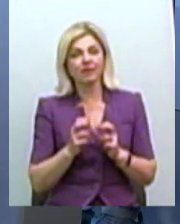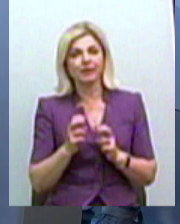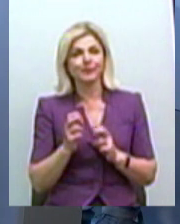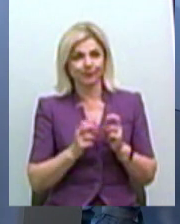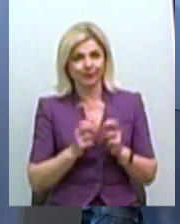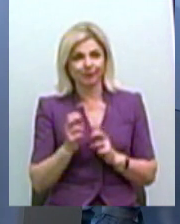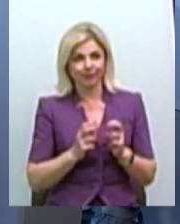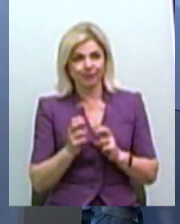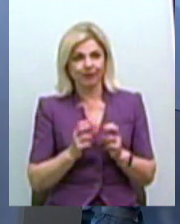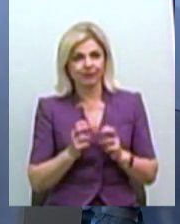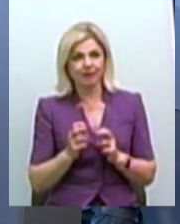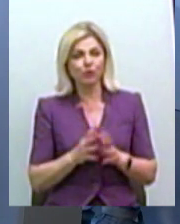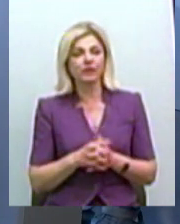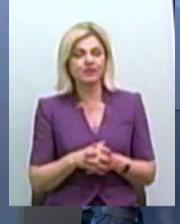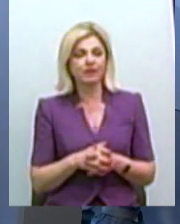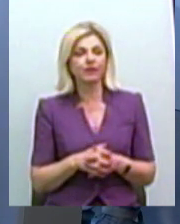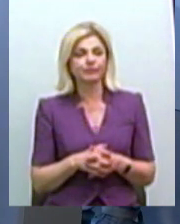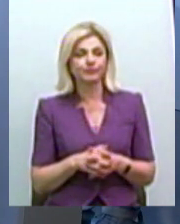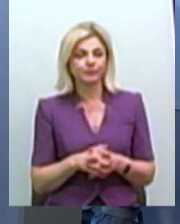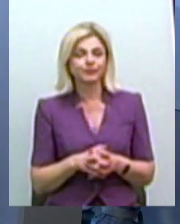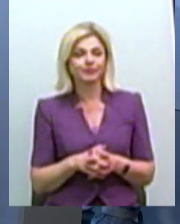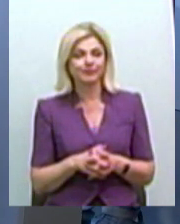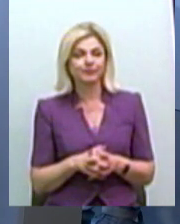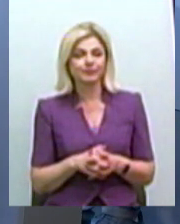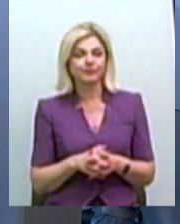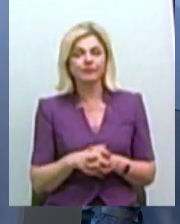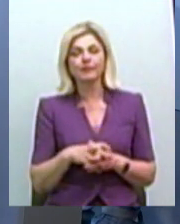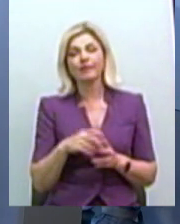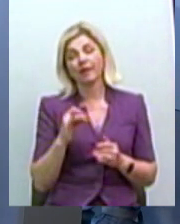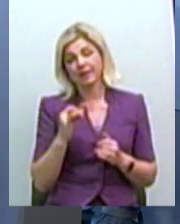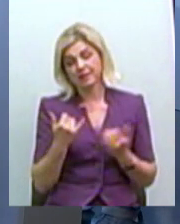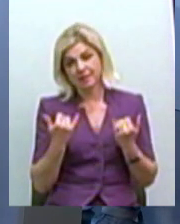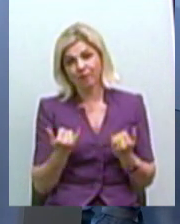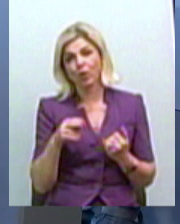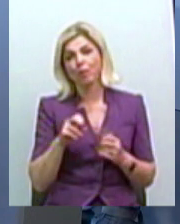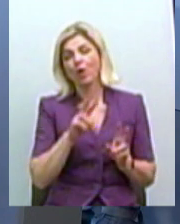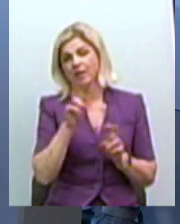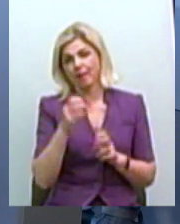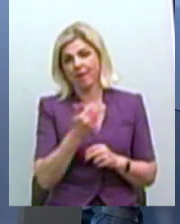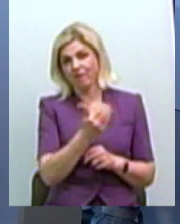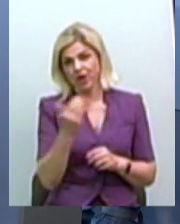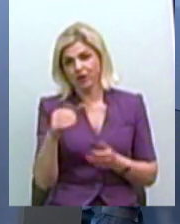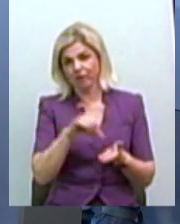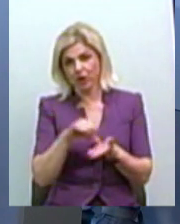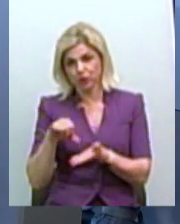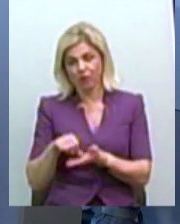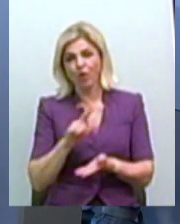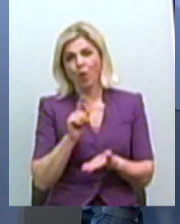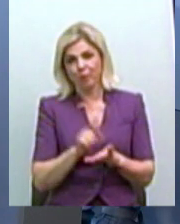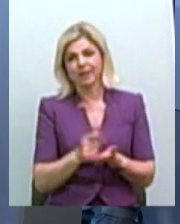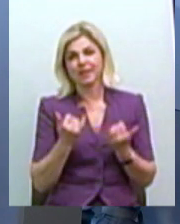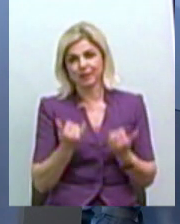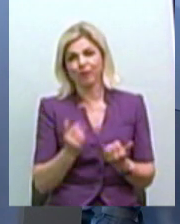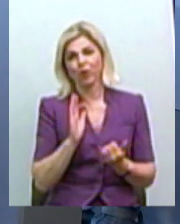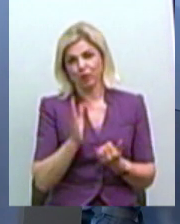Вітаю. Добрий вечір. Ви брали участь у сьогоднішній конференції, і по темах ваших виступів ми обов'язково ще сьогодні